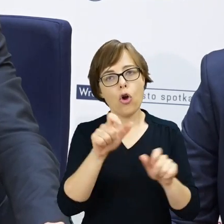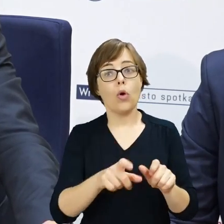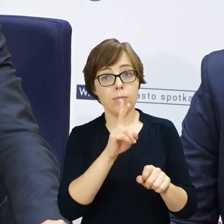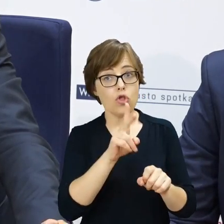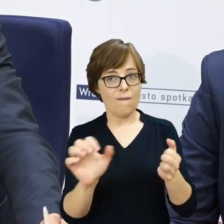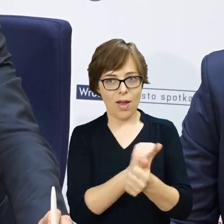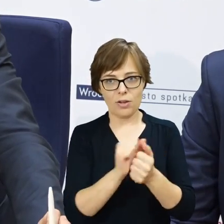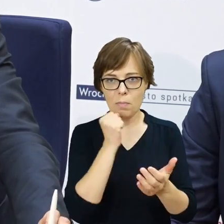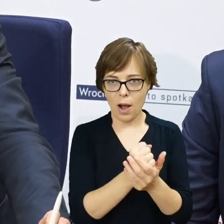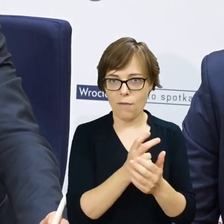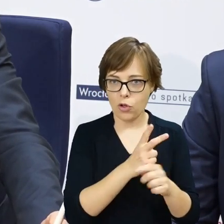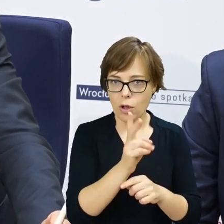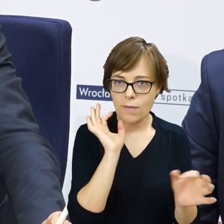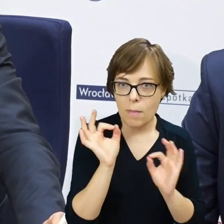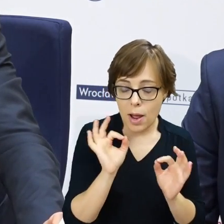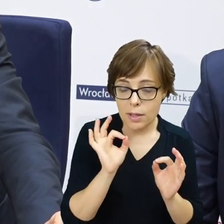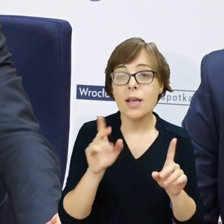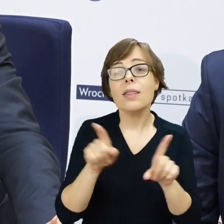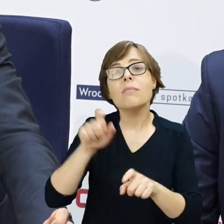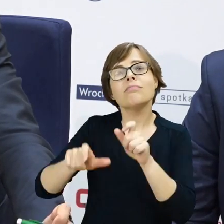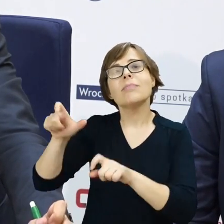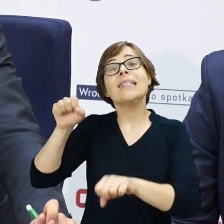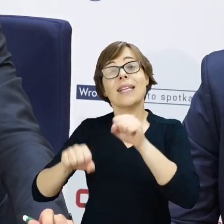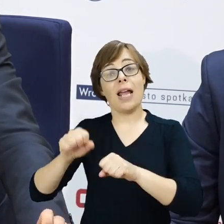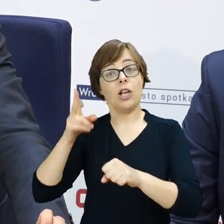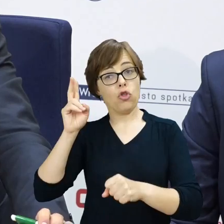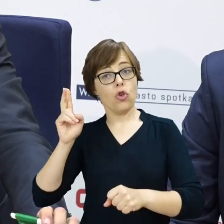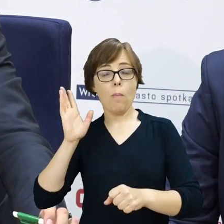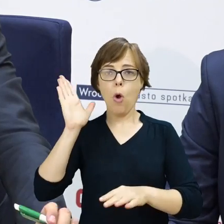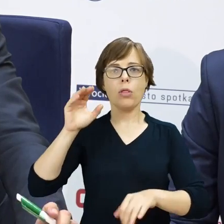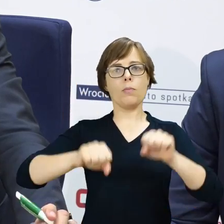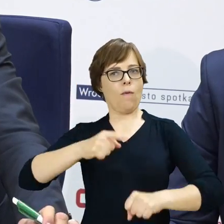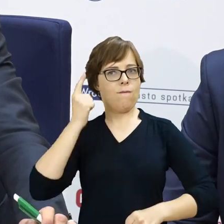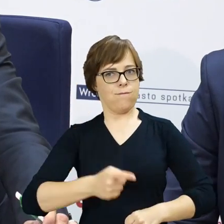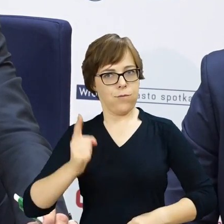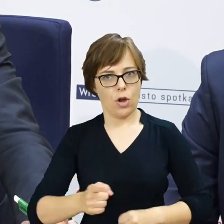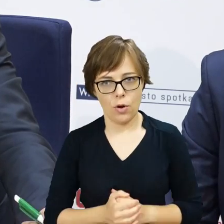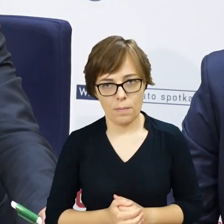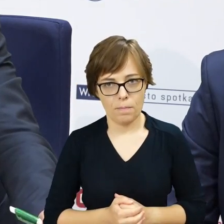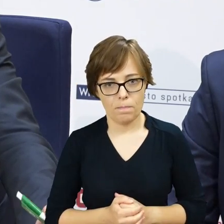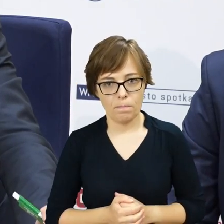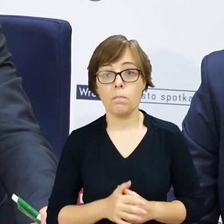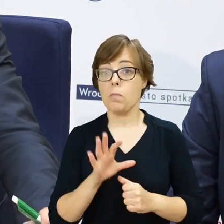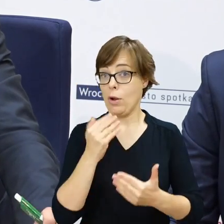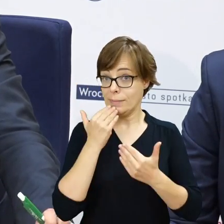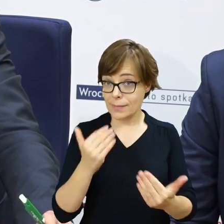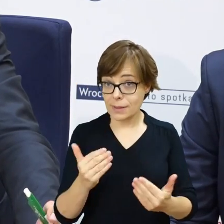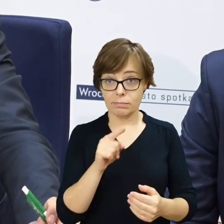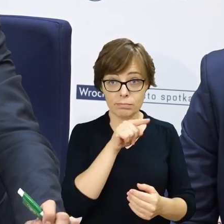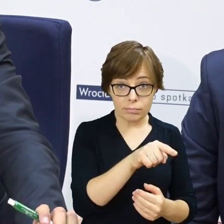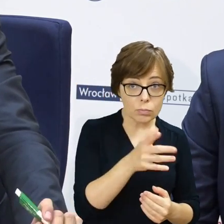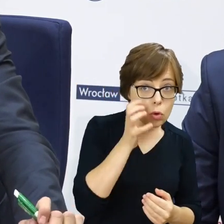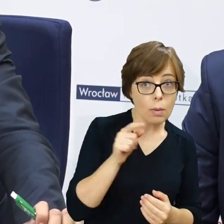orzekającym, którzy przybliżą nas do właśnie do czegoś, co możemy poprawić, naprawić,